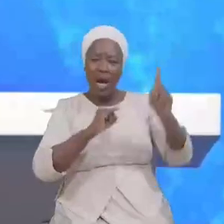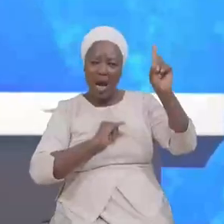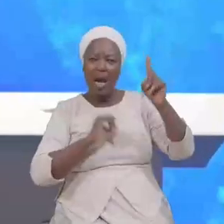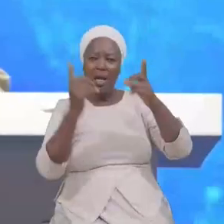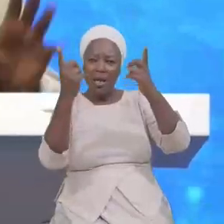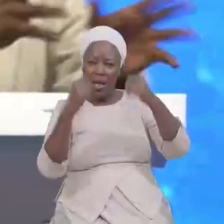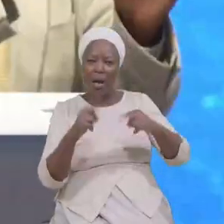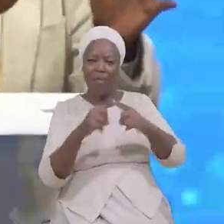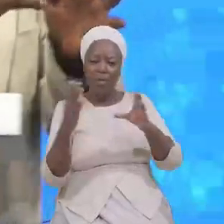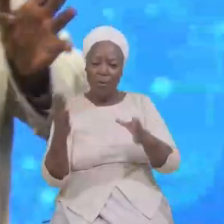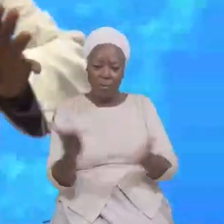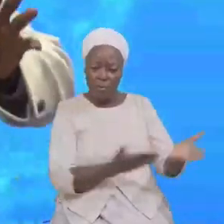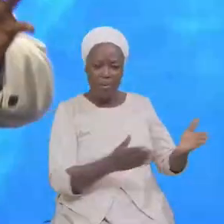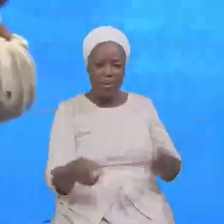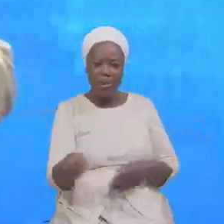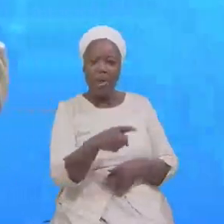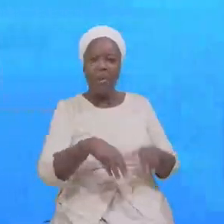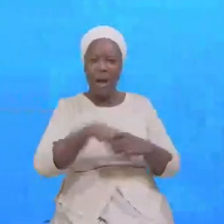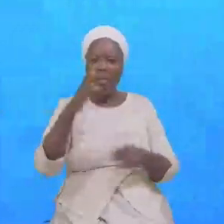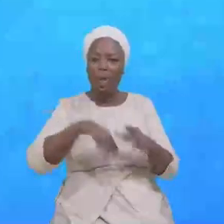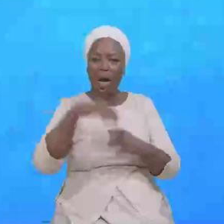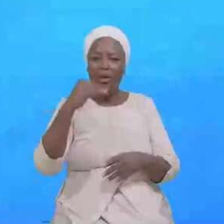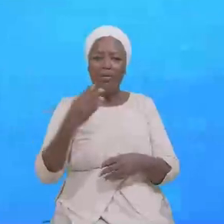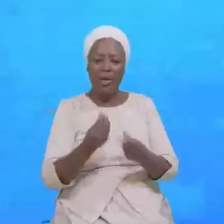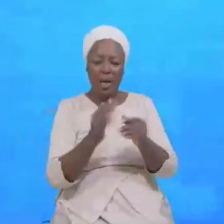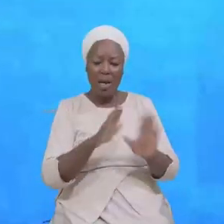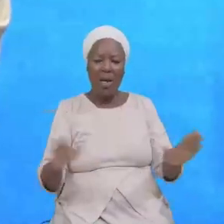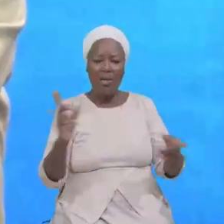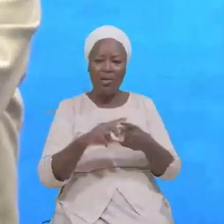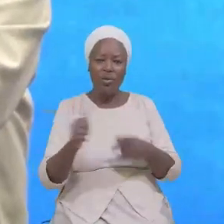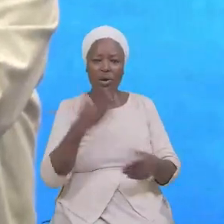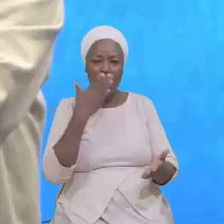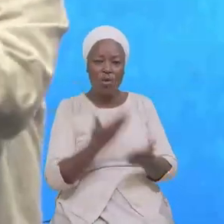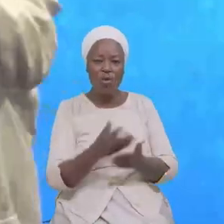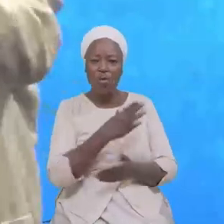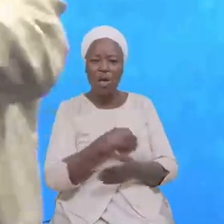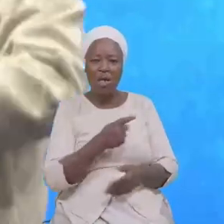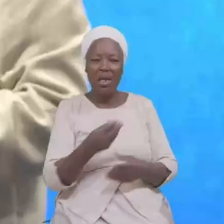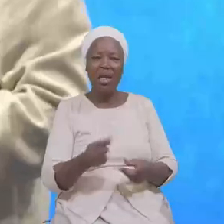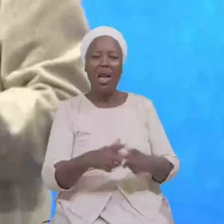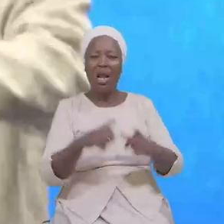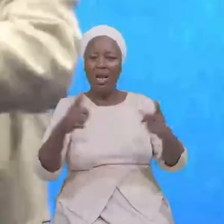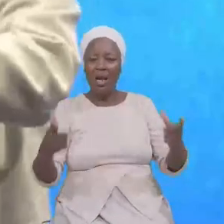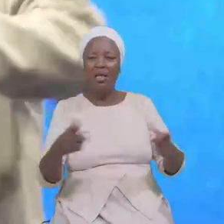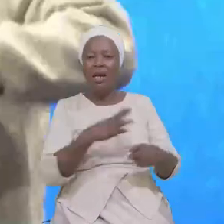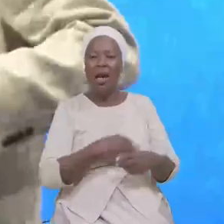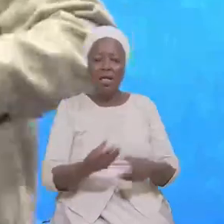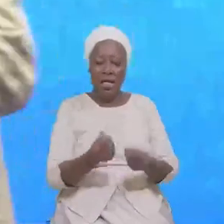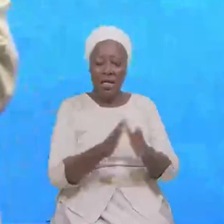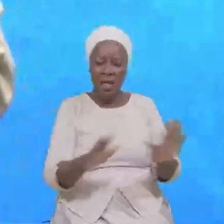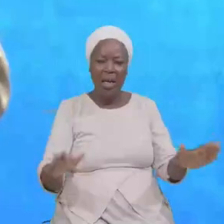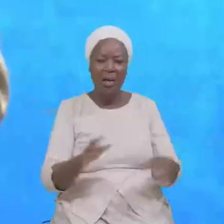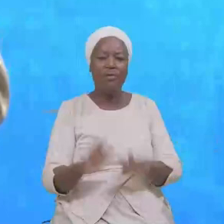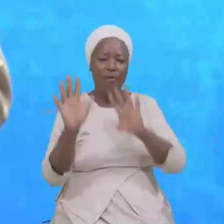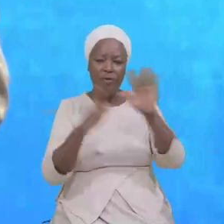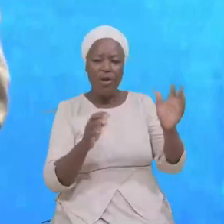Et Dieu dit, je suis descendu pour les faire sortir d'Égypte et pour le faire monter de ce pays dans un